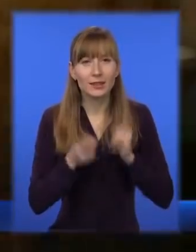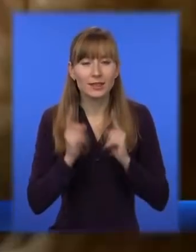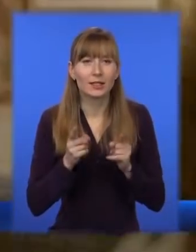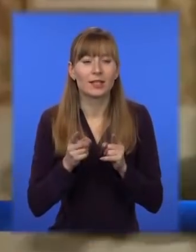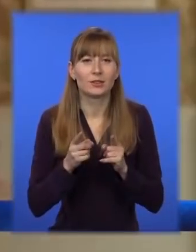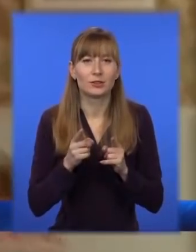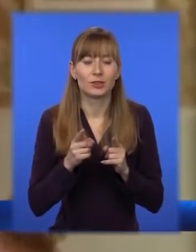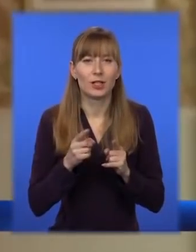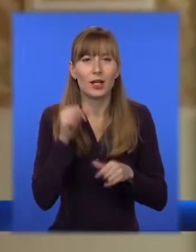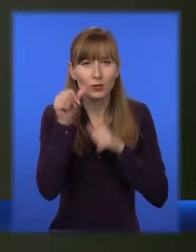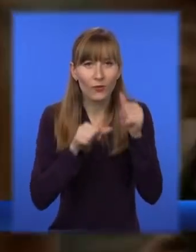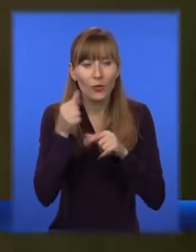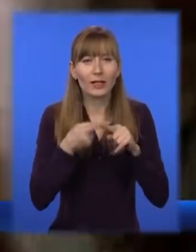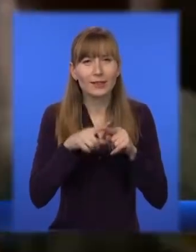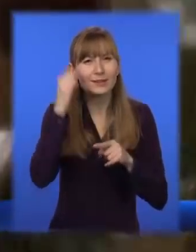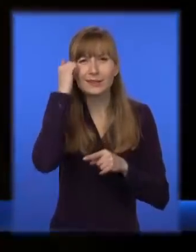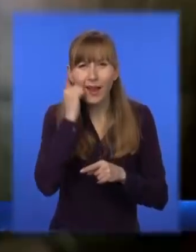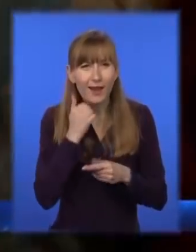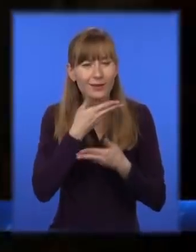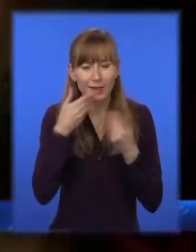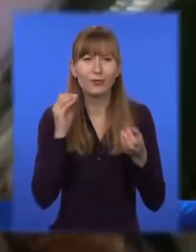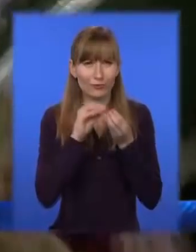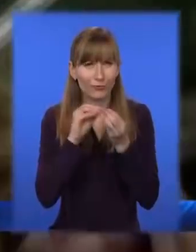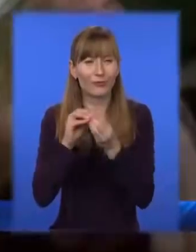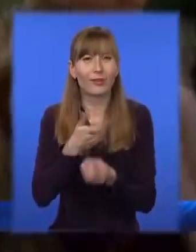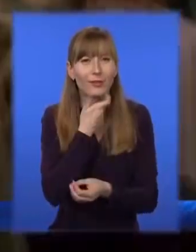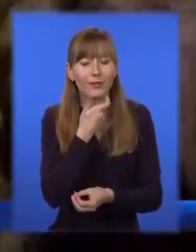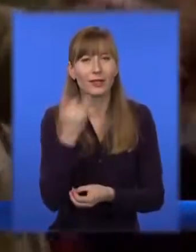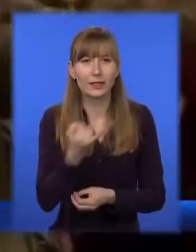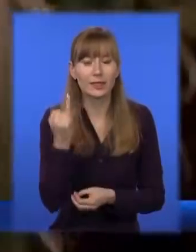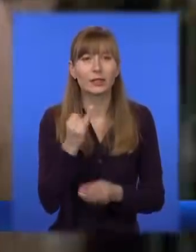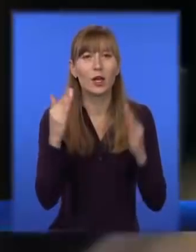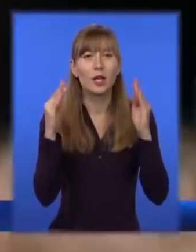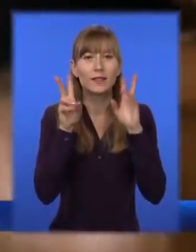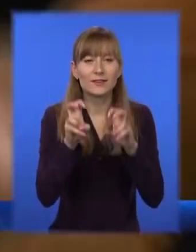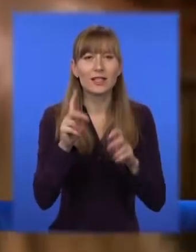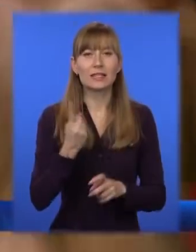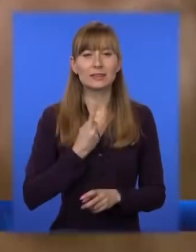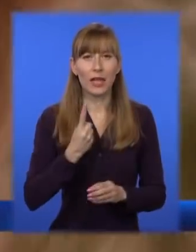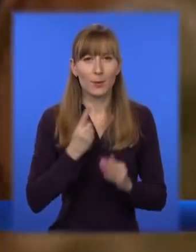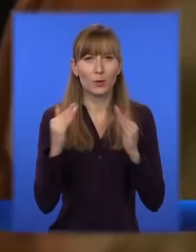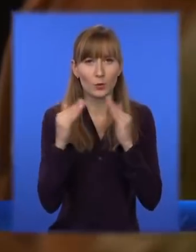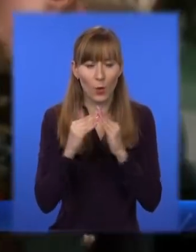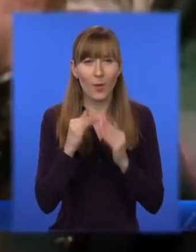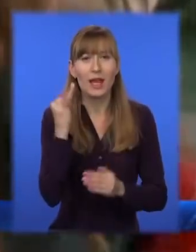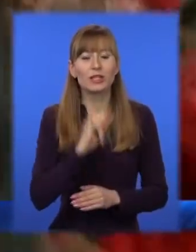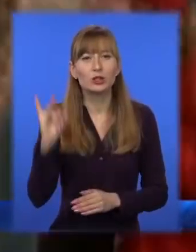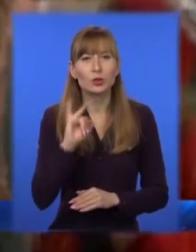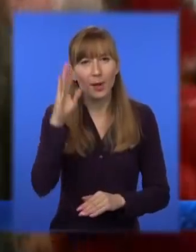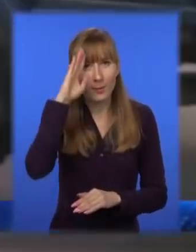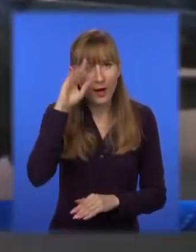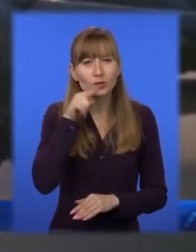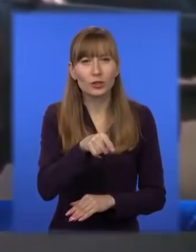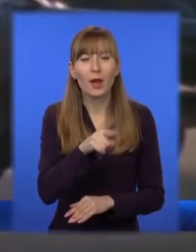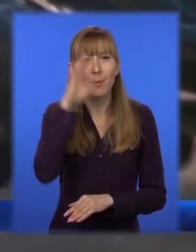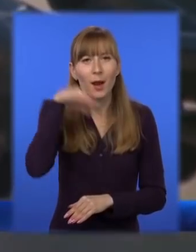Справжній символ Різдва – кіно, яке не старіє, незважаючи на його головних акторів, сам вдома. Історія про хлопчика, якого забули